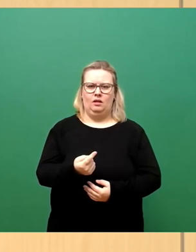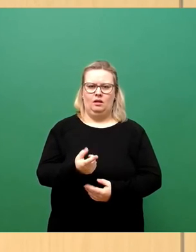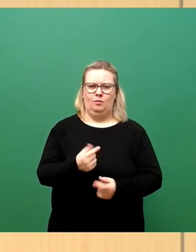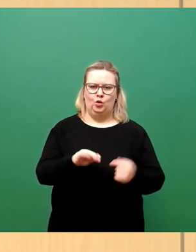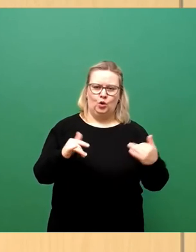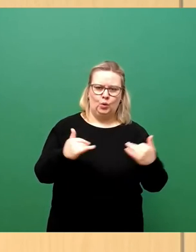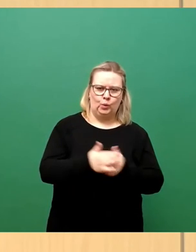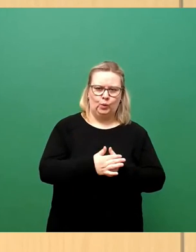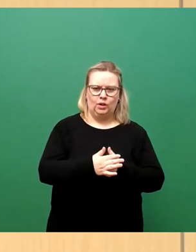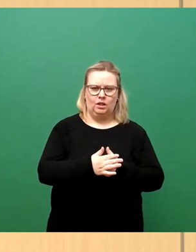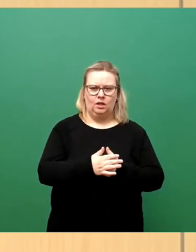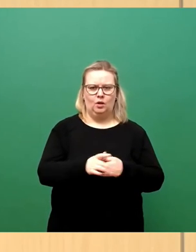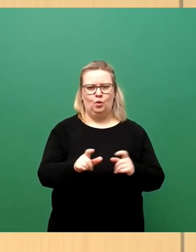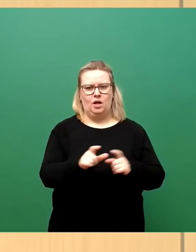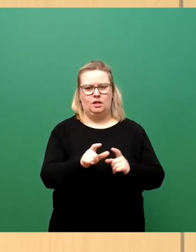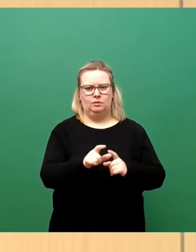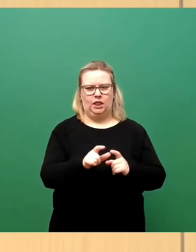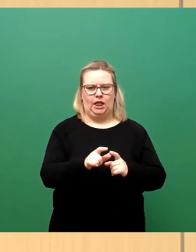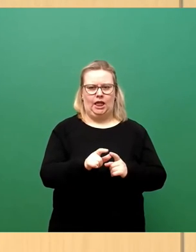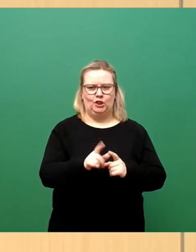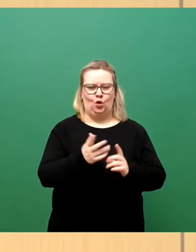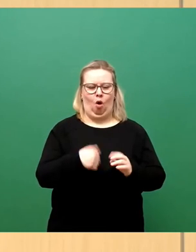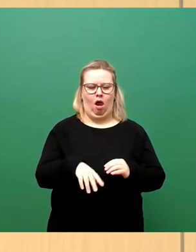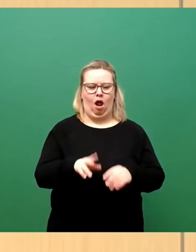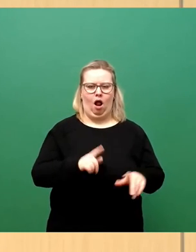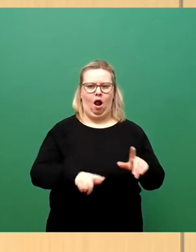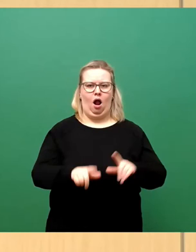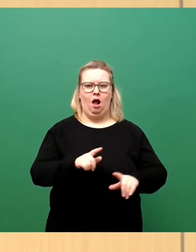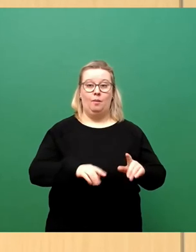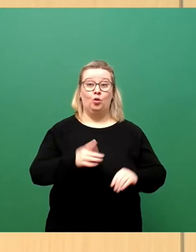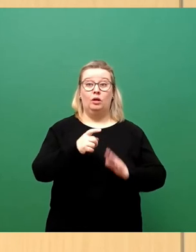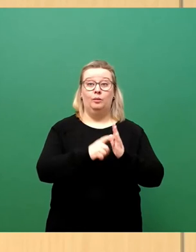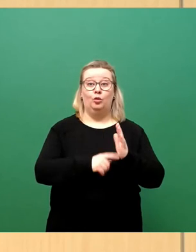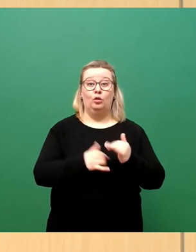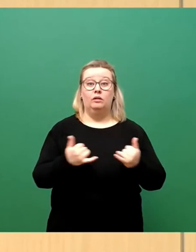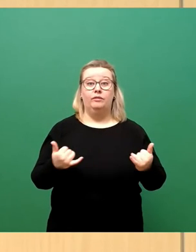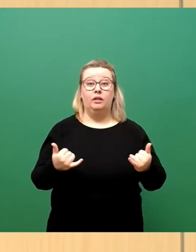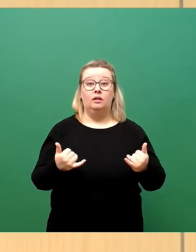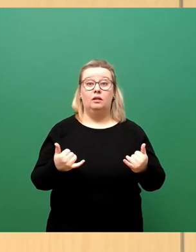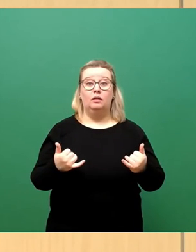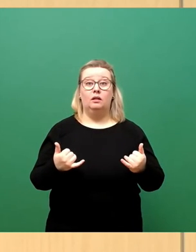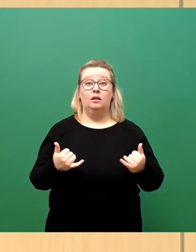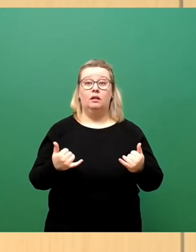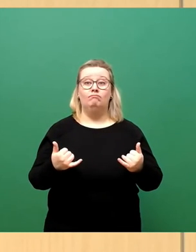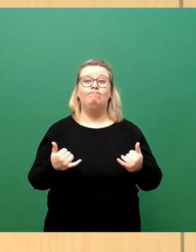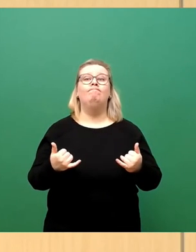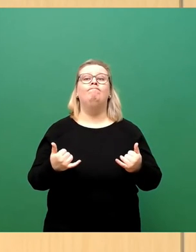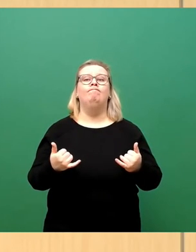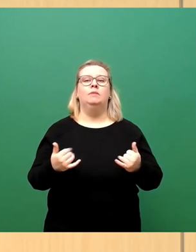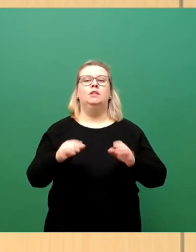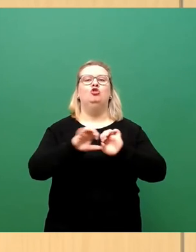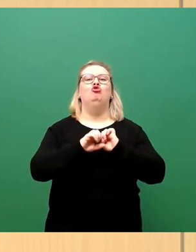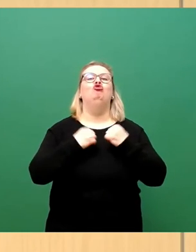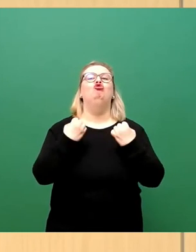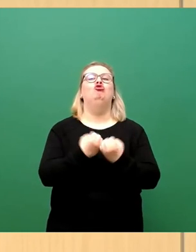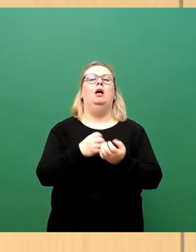SPD, begründen ihr Umfallen mit einer notwendigen, staatspolitisch